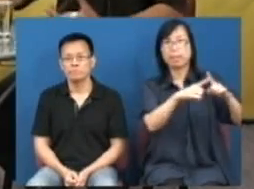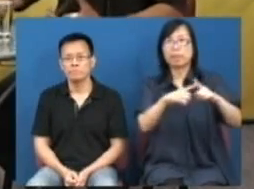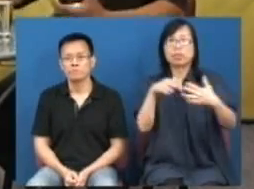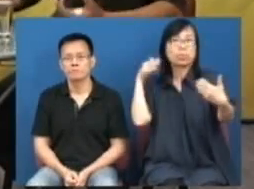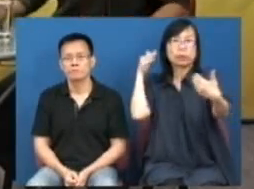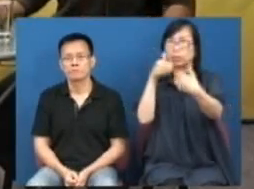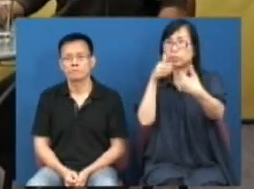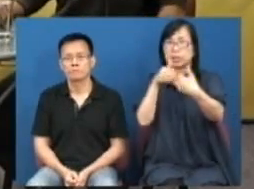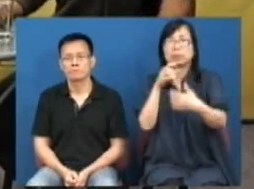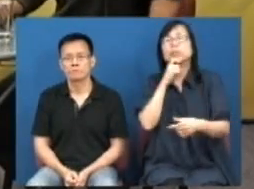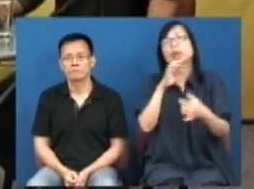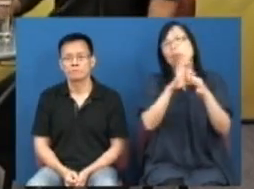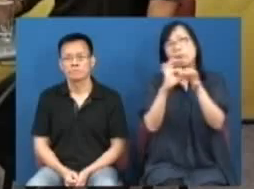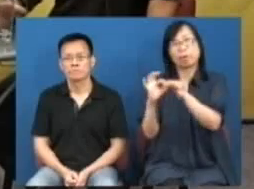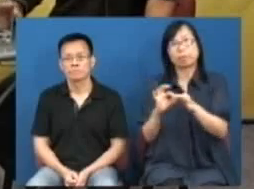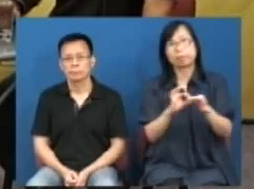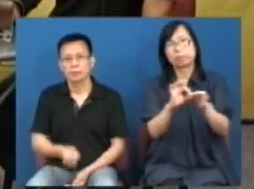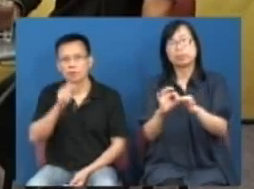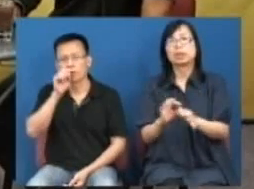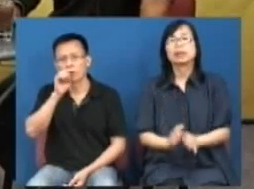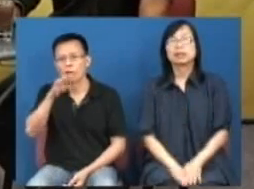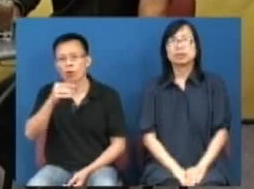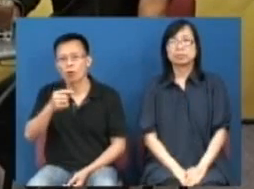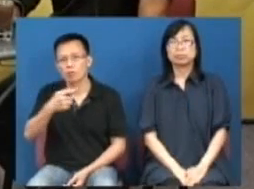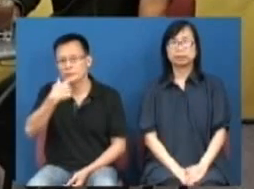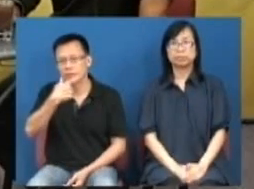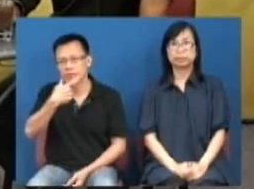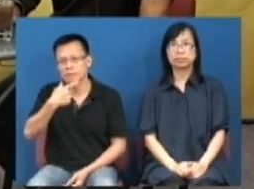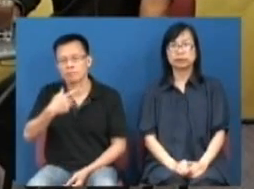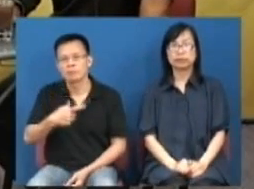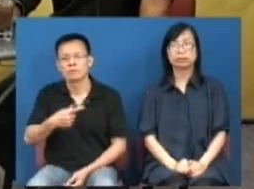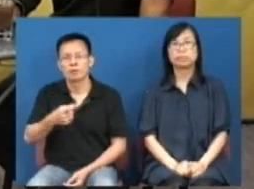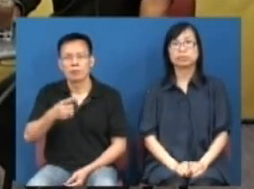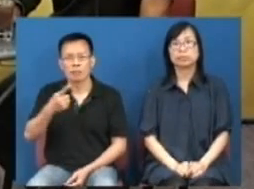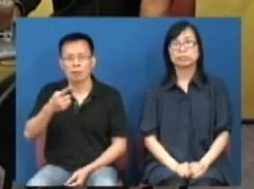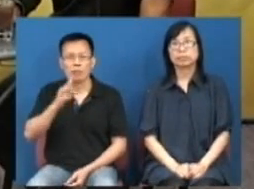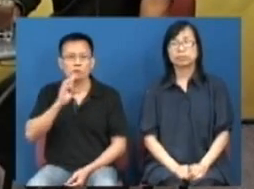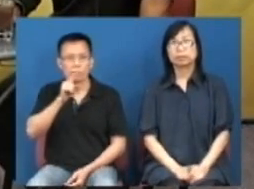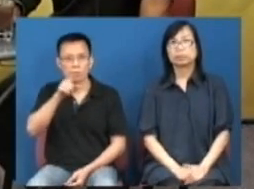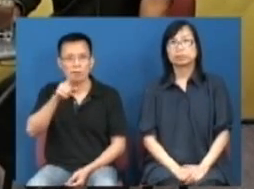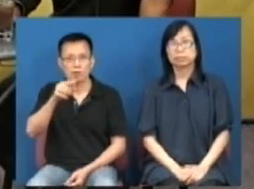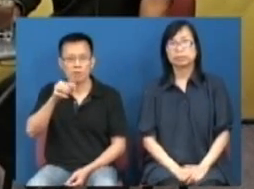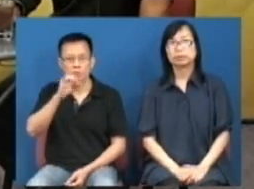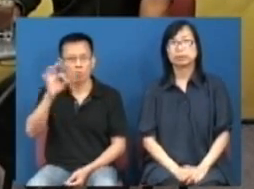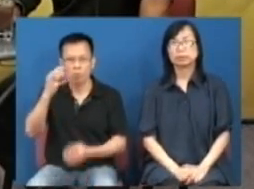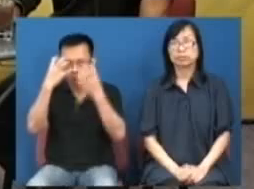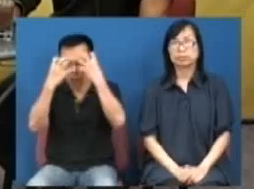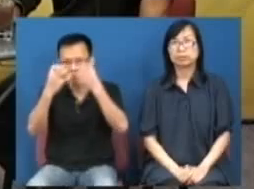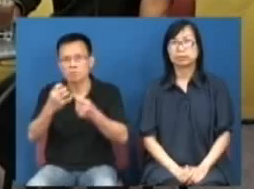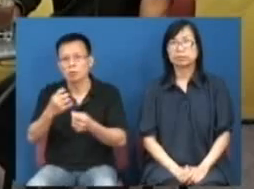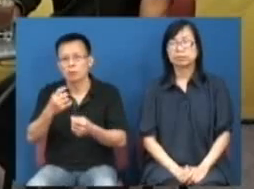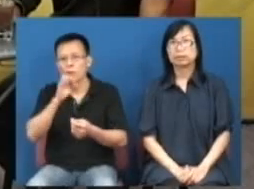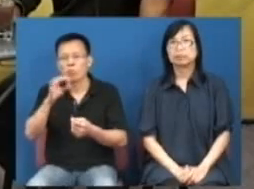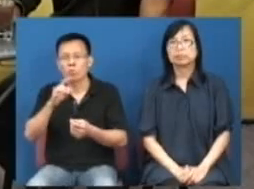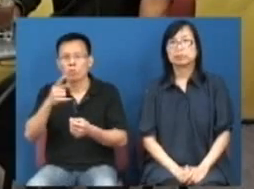上身嘅，有關係嘅。 講啲笑話俾大家聽下，如果大家係呢個係唔多留意呢啲咁樣嘅規矩嘅，唔係講新嘅